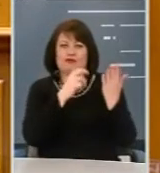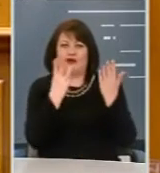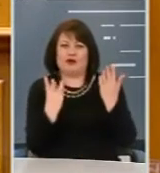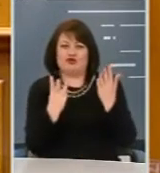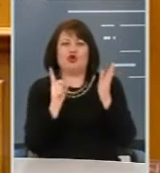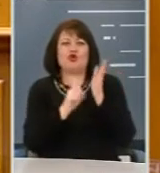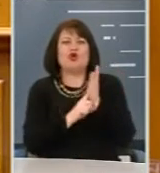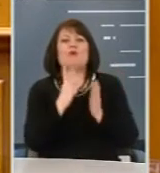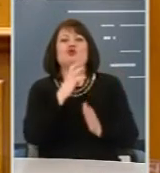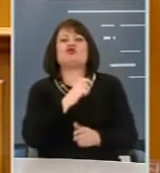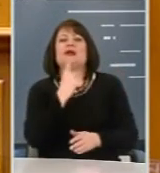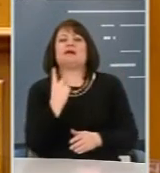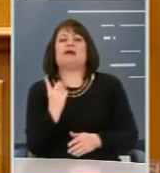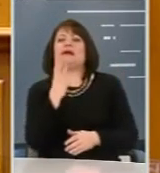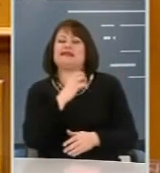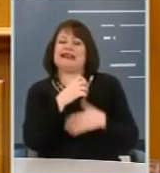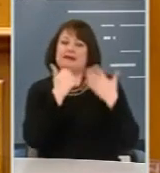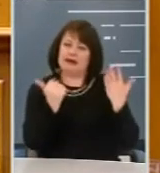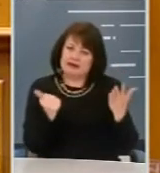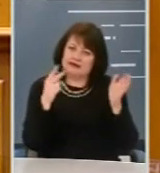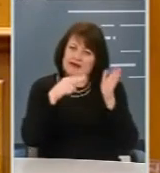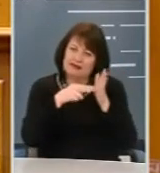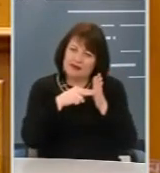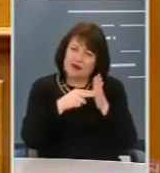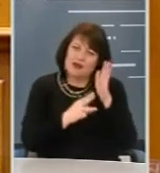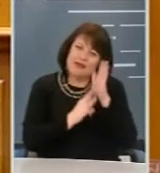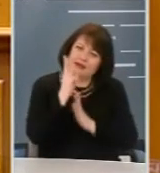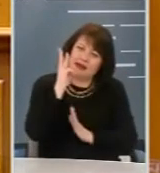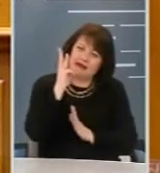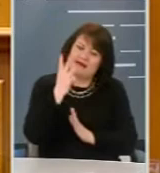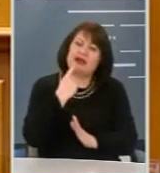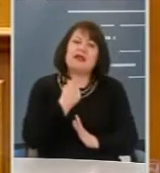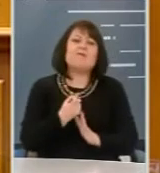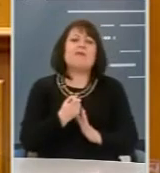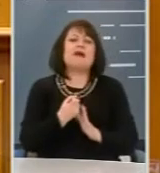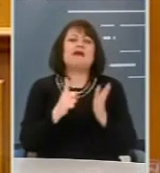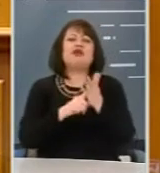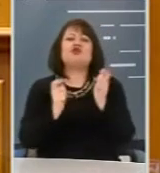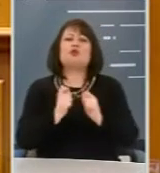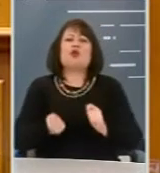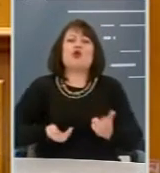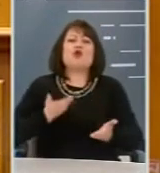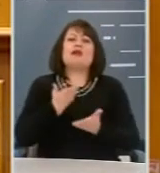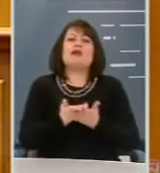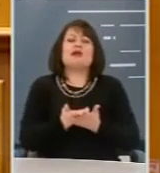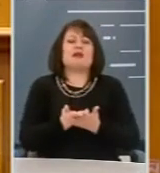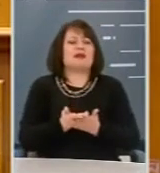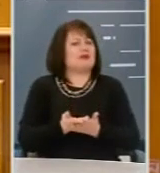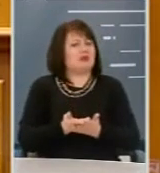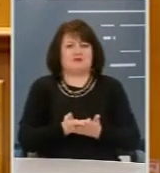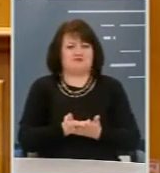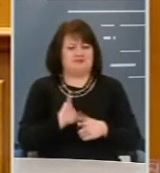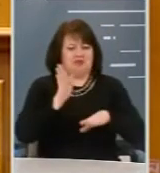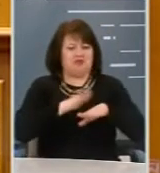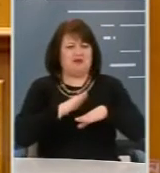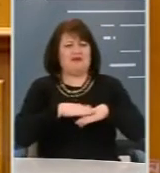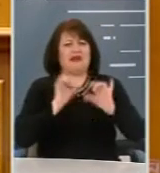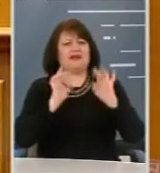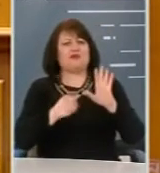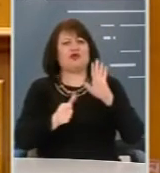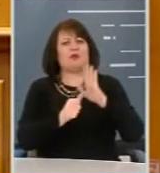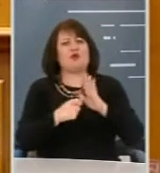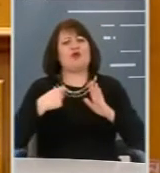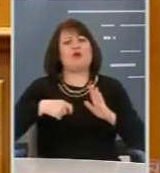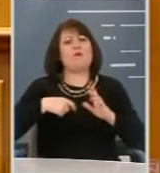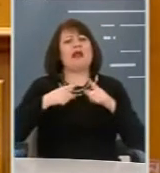νόμου 4146 του 2013, με την οποία δεν καταλογίζεται απιστία στον πρόεδρο, τα